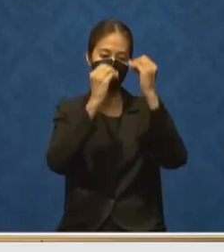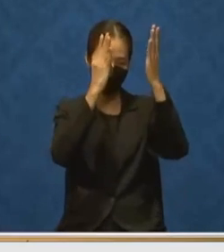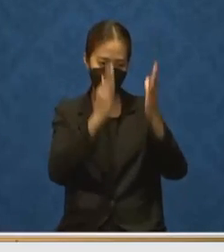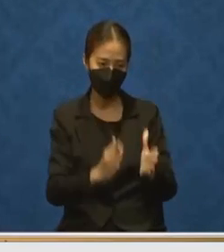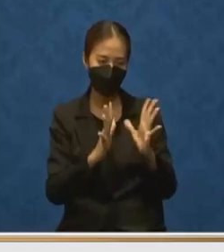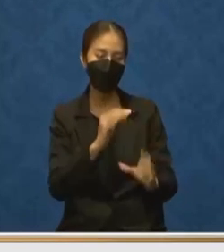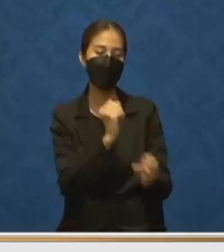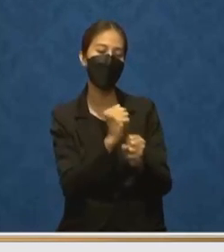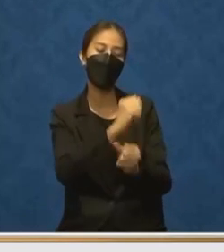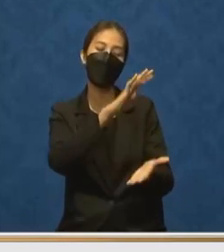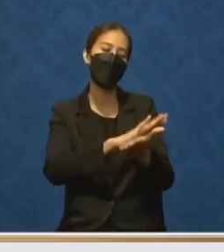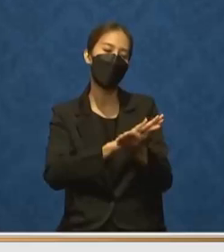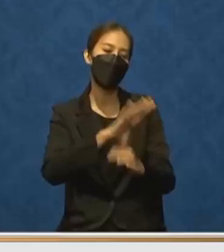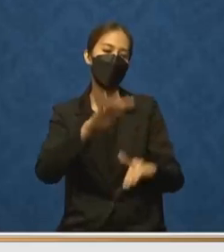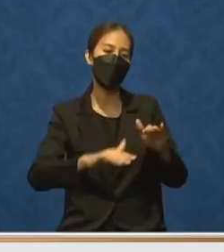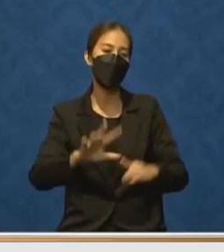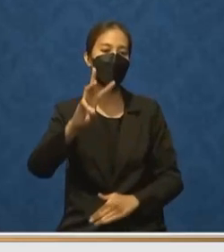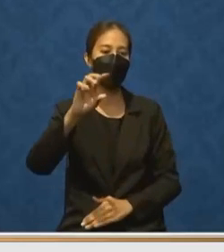ไม่น้อยกว่า